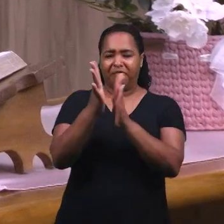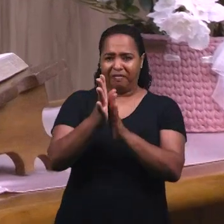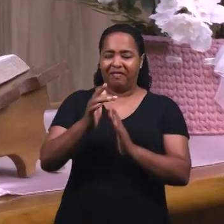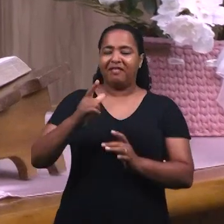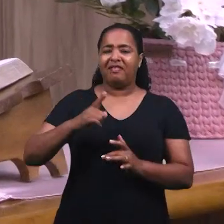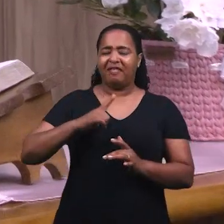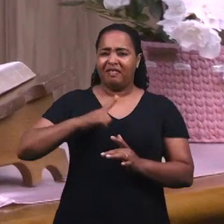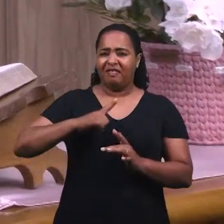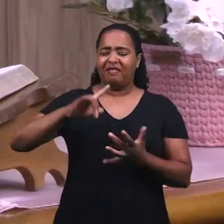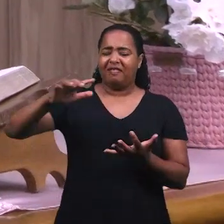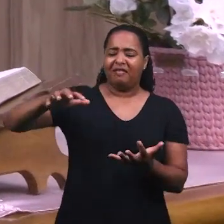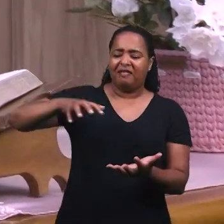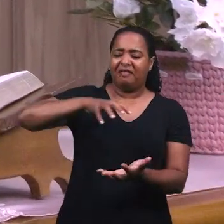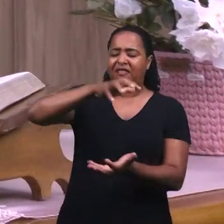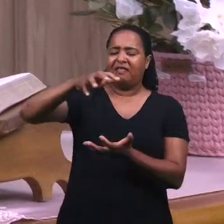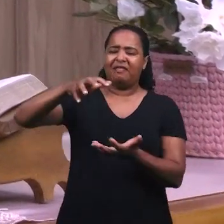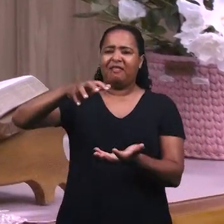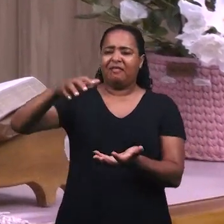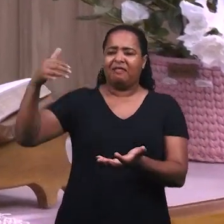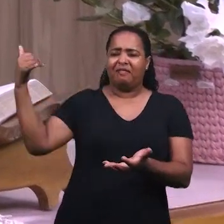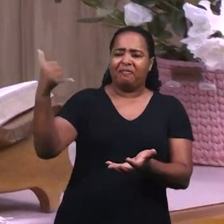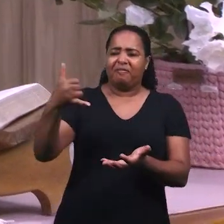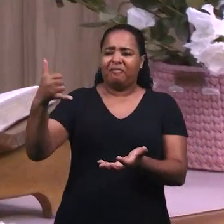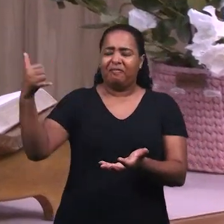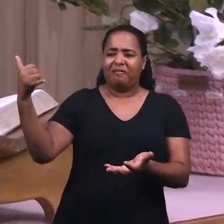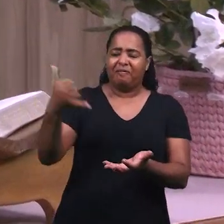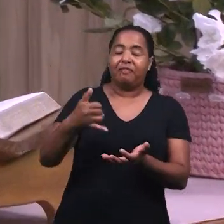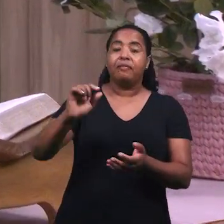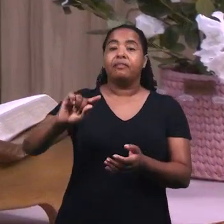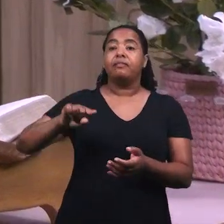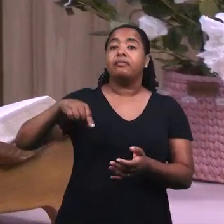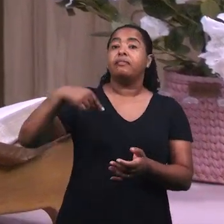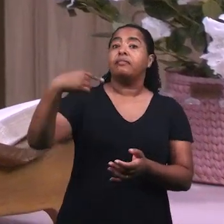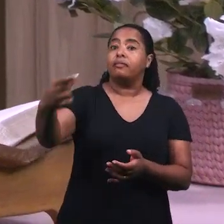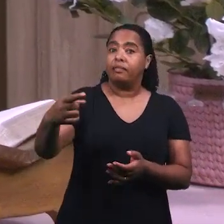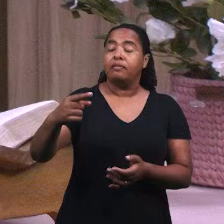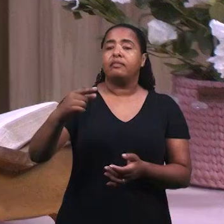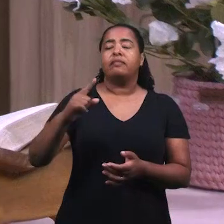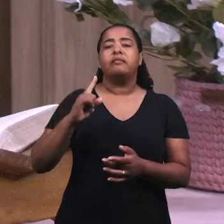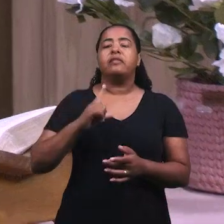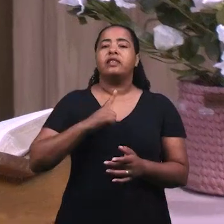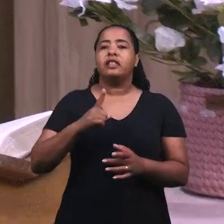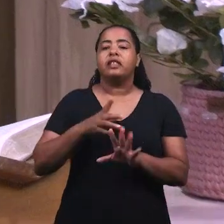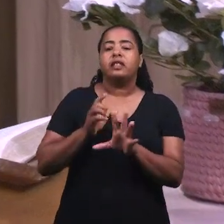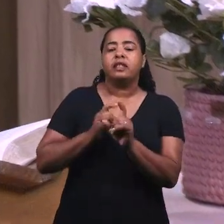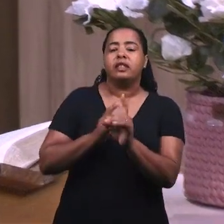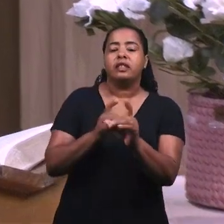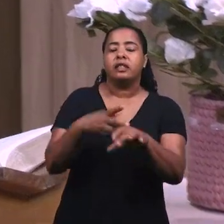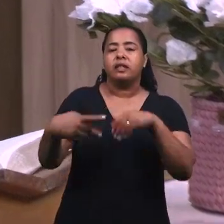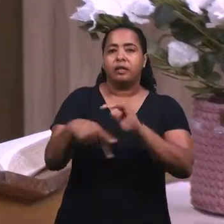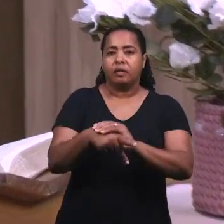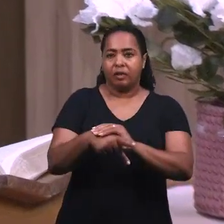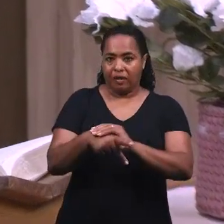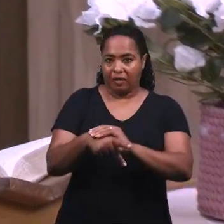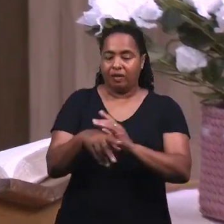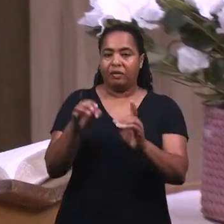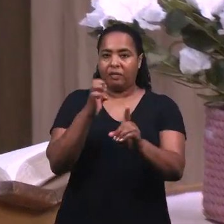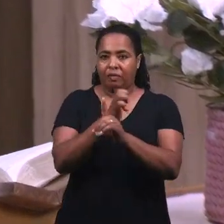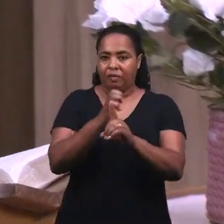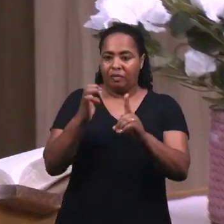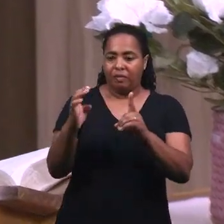entrer avec le générique plus long de Tour du monde. Et dans la séquence, vous allez avoir la